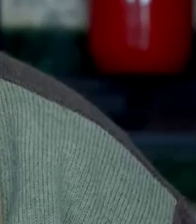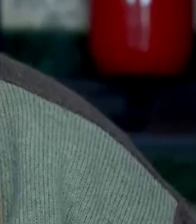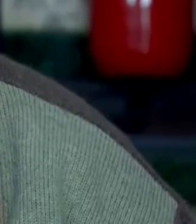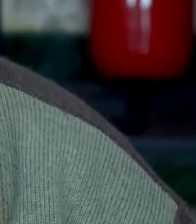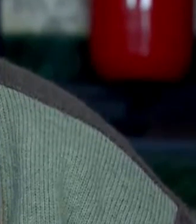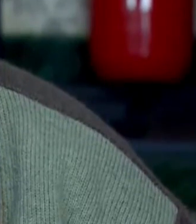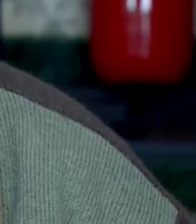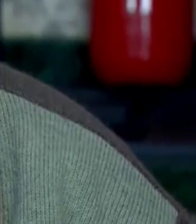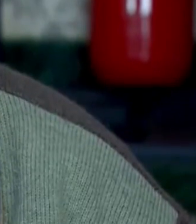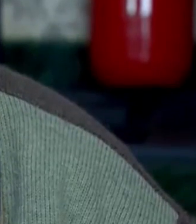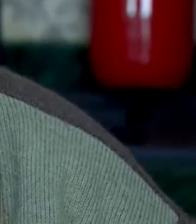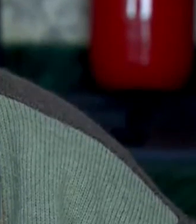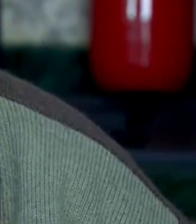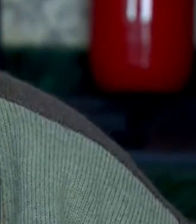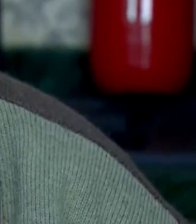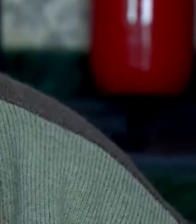duyuyor.